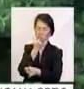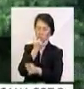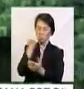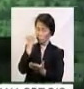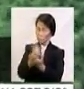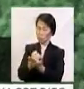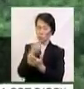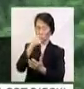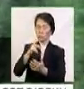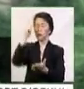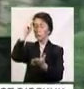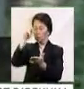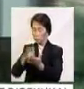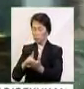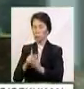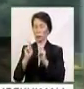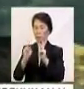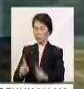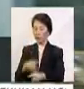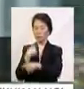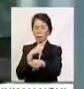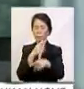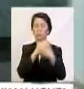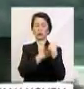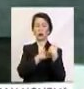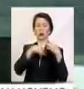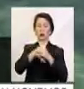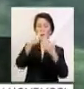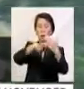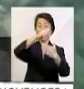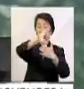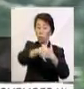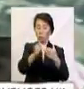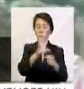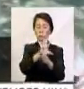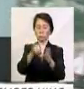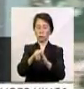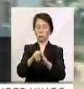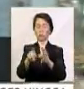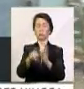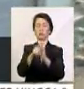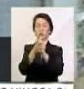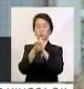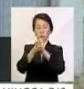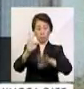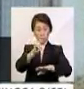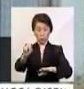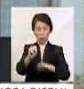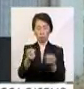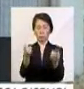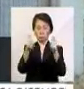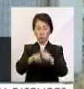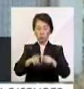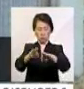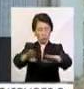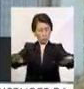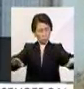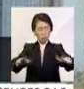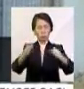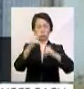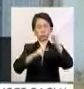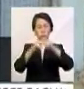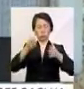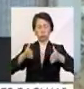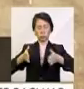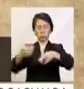jenayah bagi mengenal pasti pihak bertanggungjawab dalam projek itu termasuk aspek keselamatan. Kejadian di tapak projek Jalan